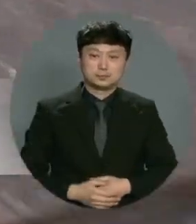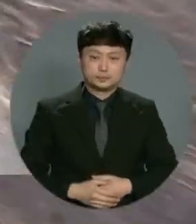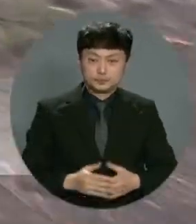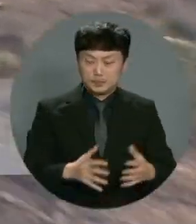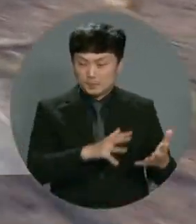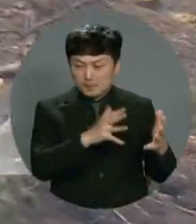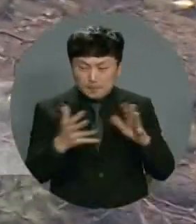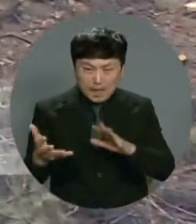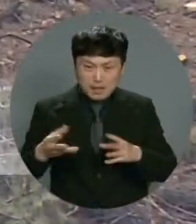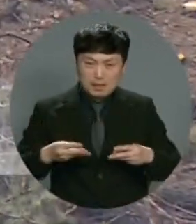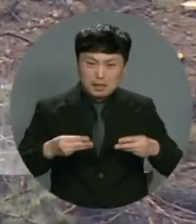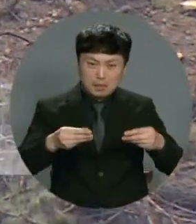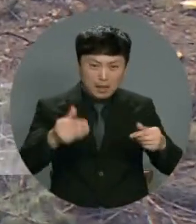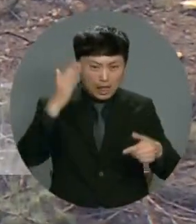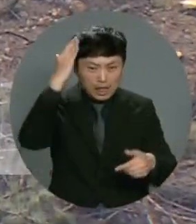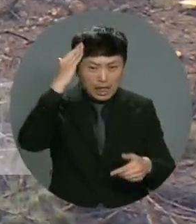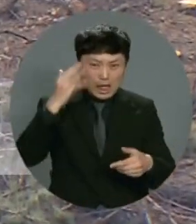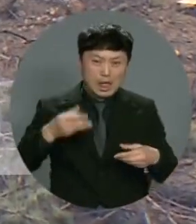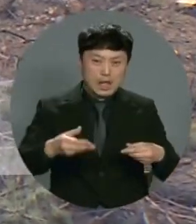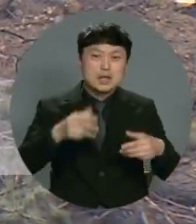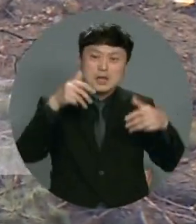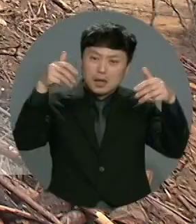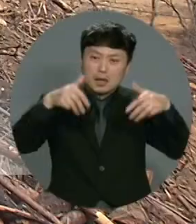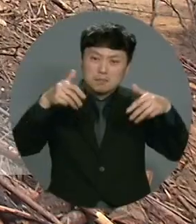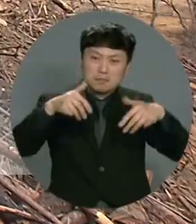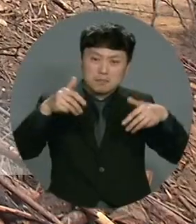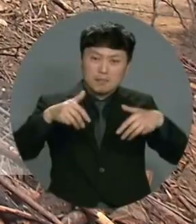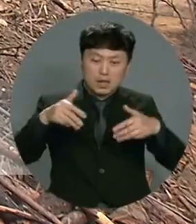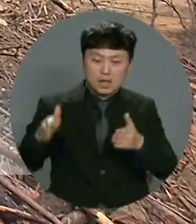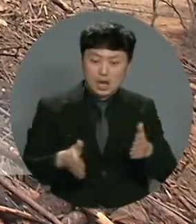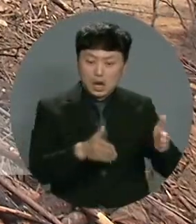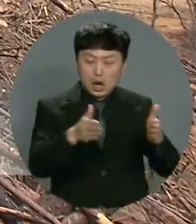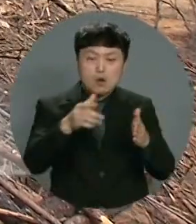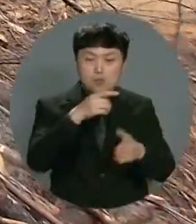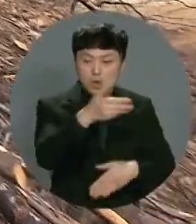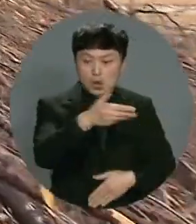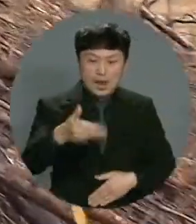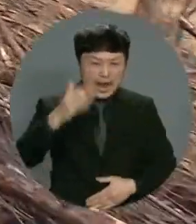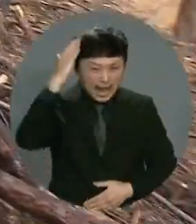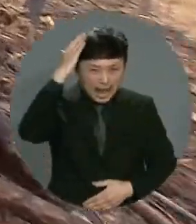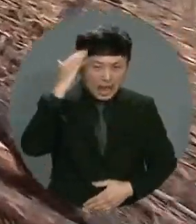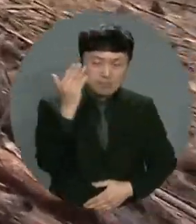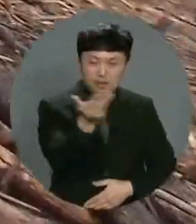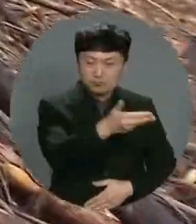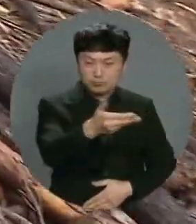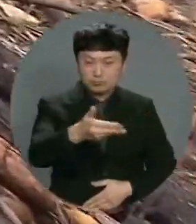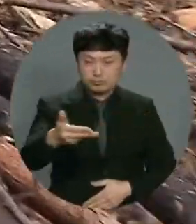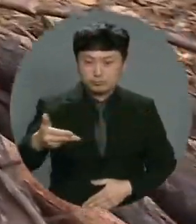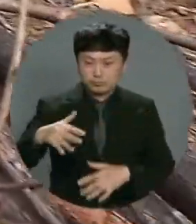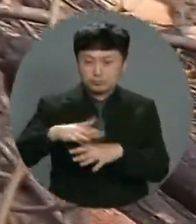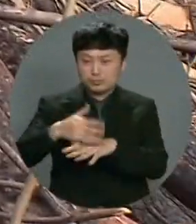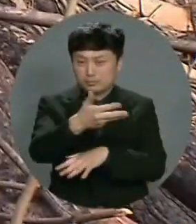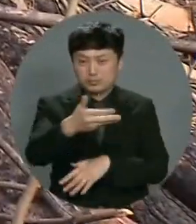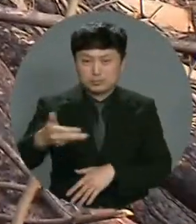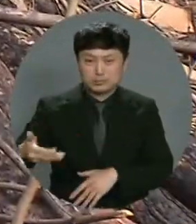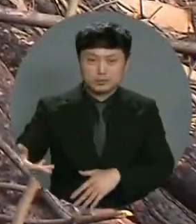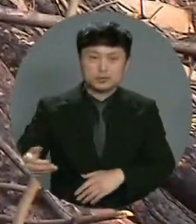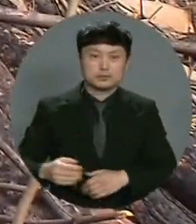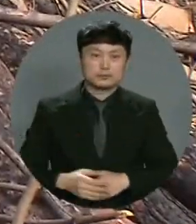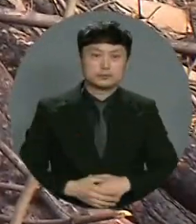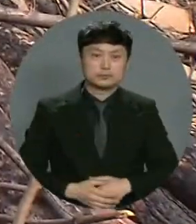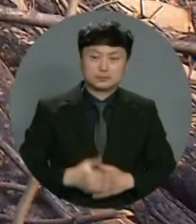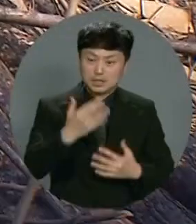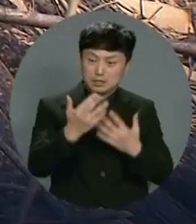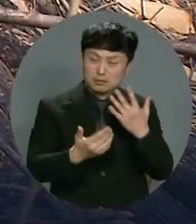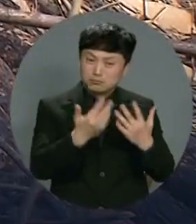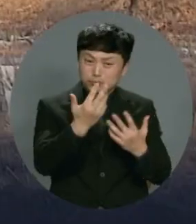나무더미가 산을 뒤덮었습니다. 비가 조금만 와도 산길과 도랑을 따라 검은 물이 마을 논밭으로 흐릅니다. 불 나고